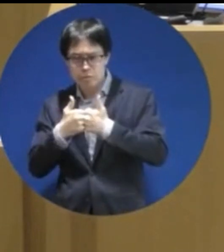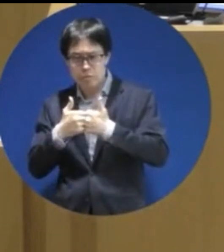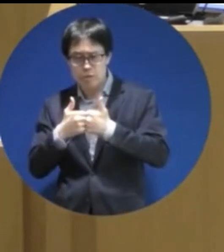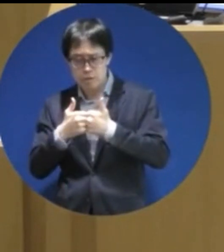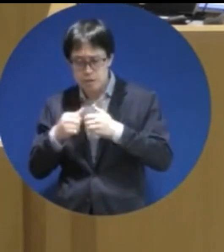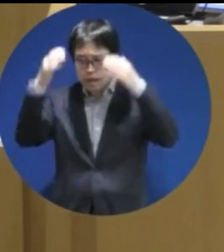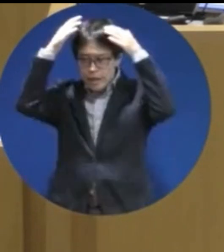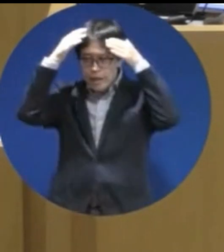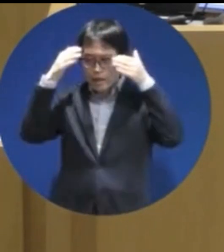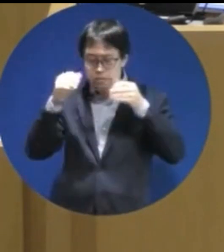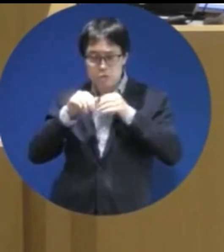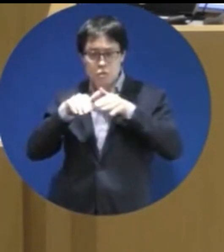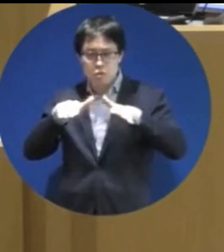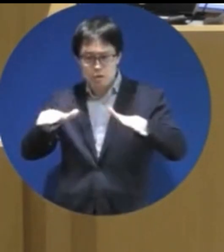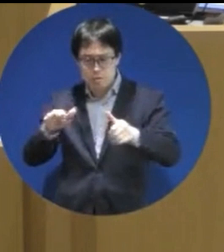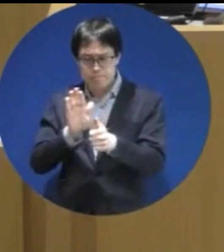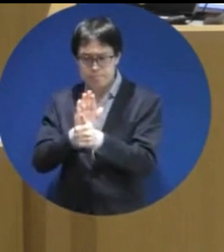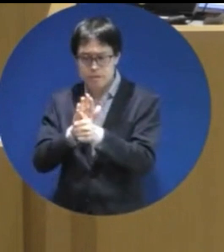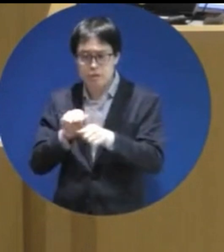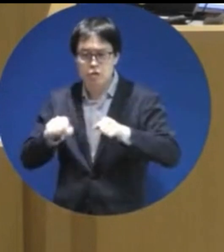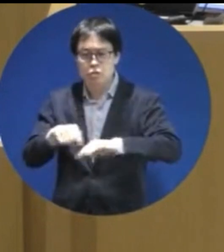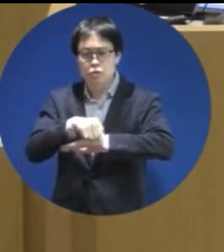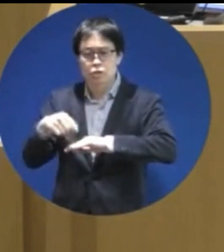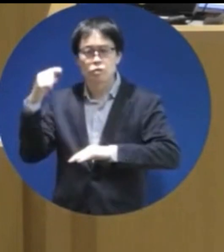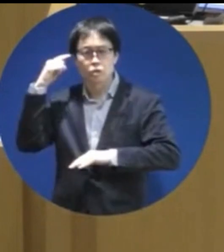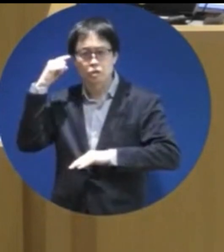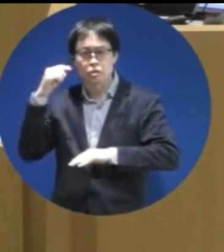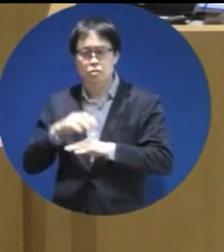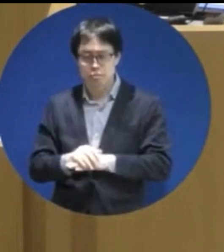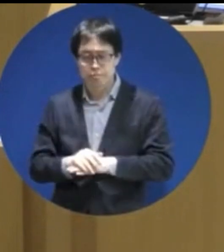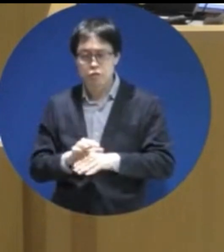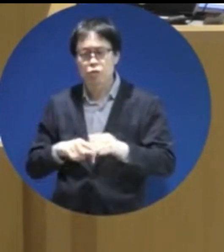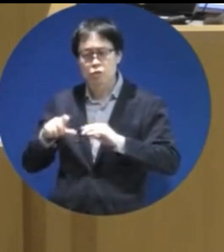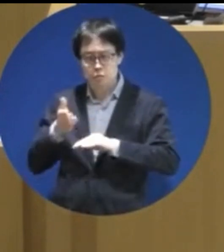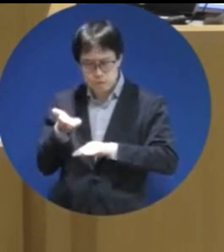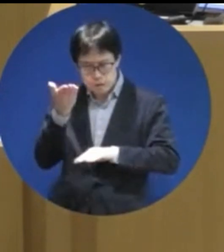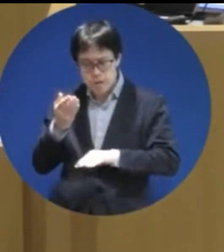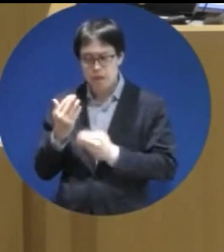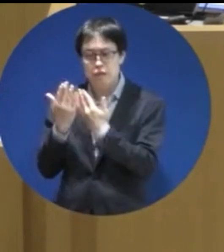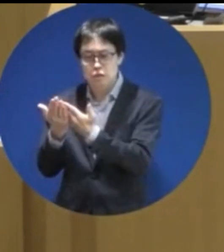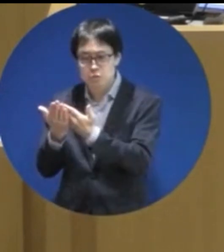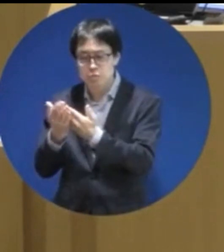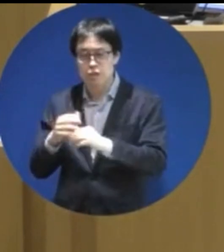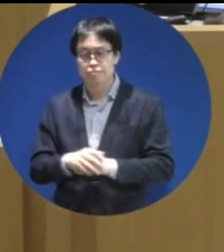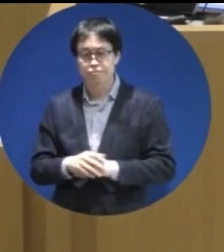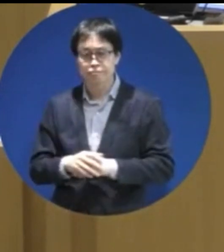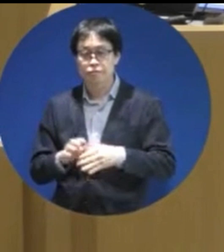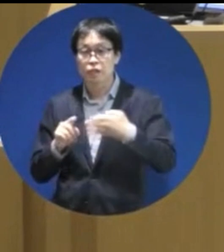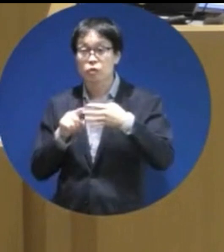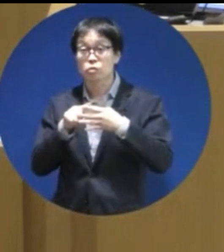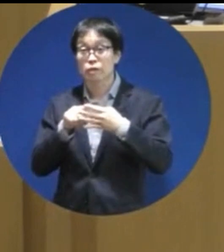ヘルメットの普及を後押しいただく予定とのことですが、その上で以下の質問をさせていただきます。質問の一つ